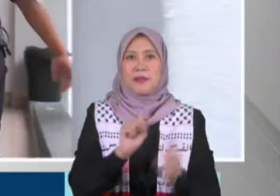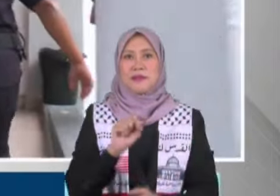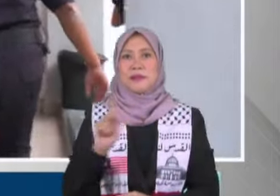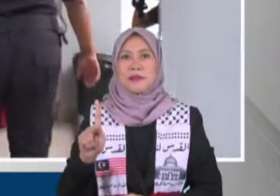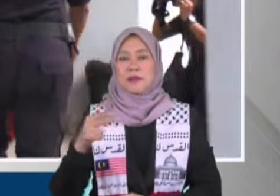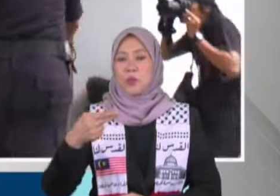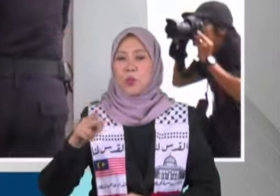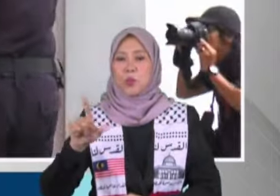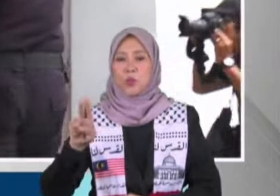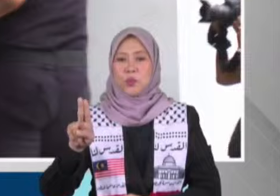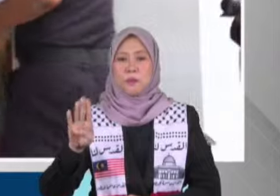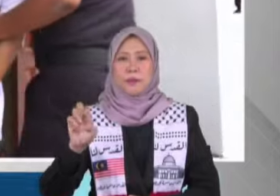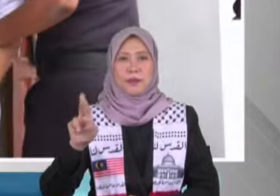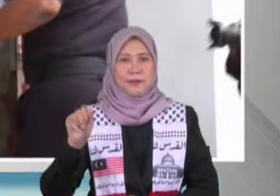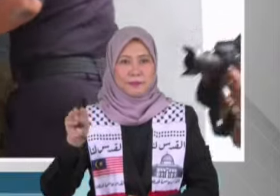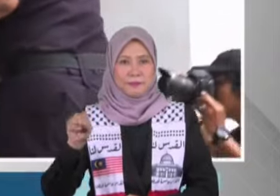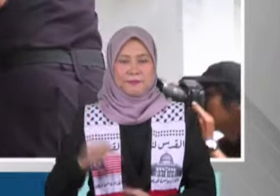Hulu Pernam.